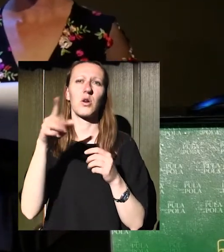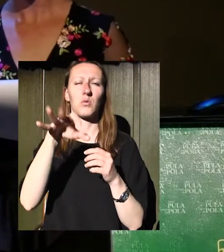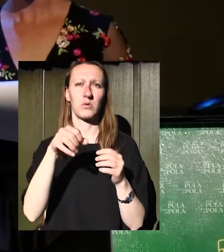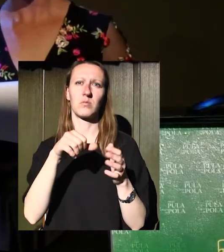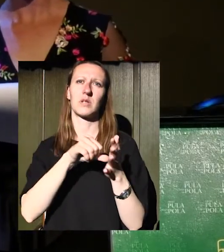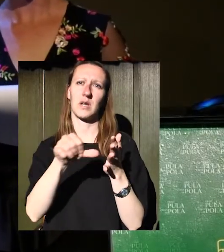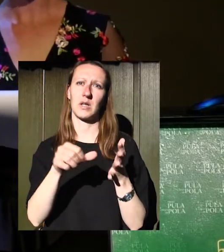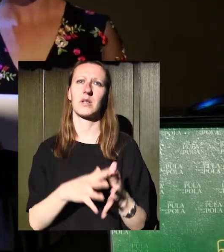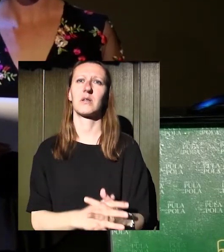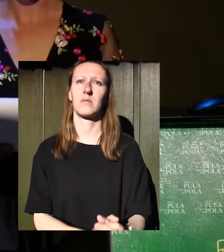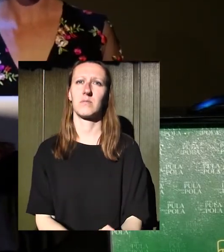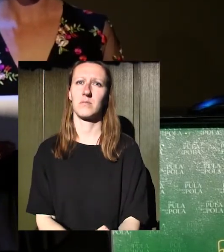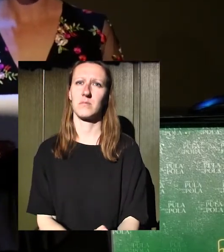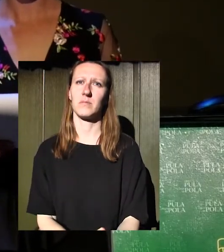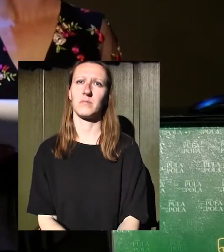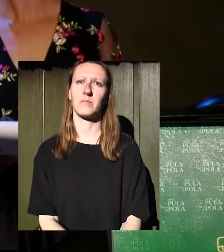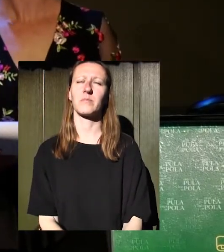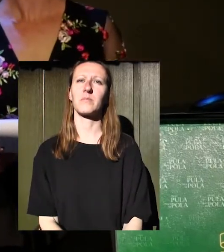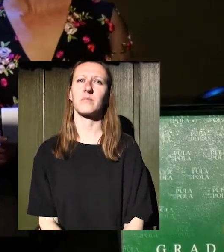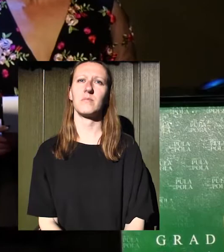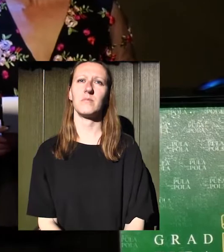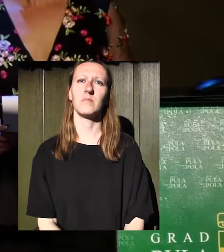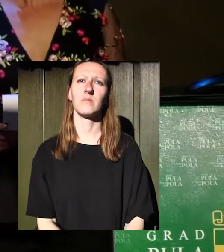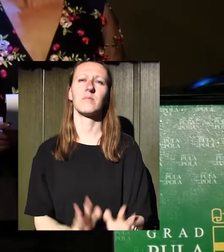Maršić a ritirare il premio.